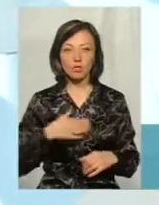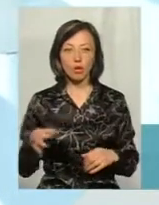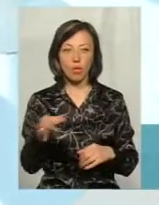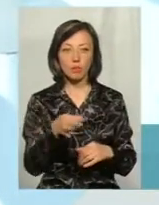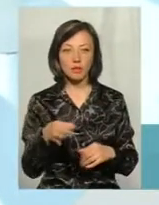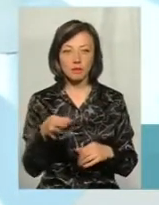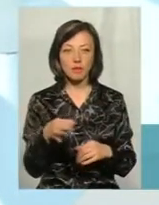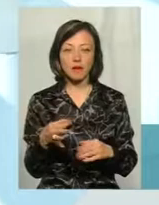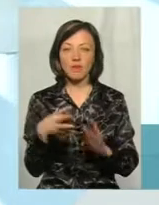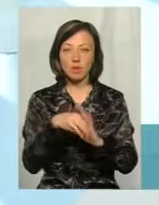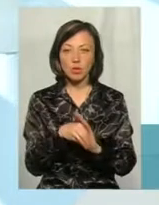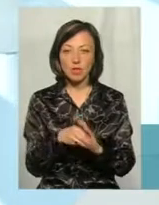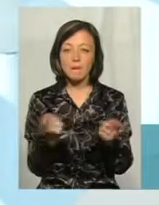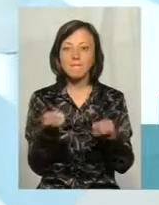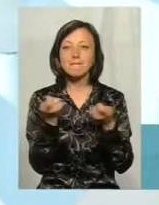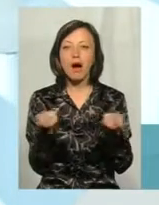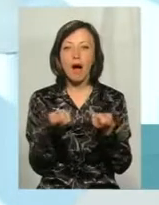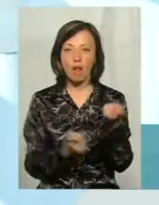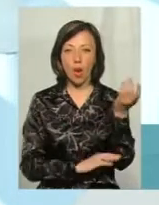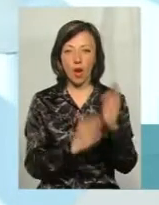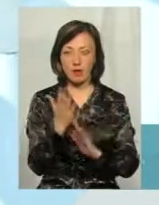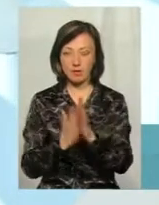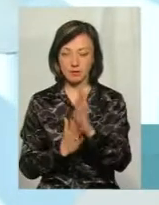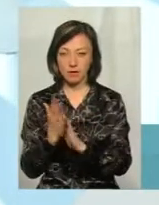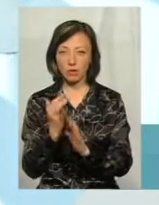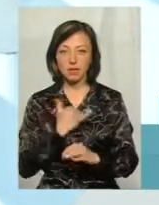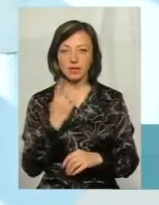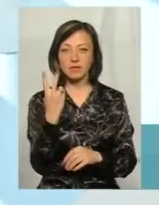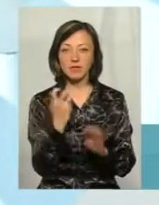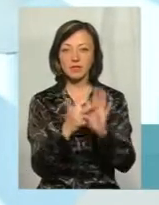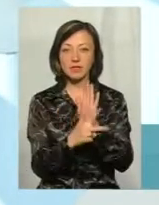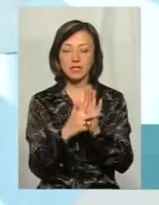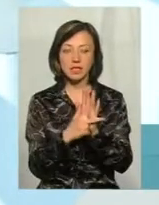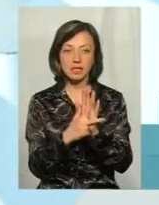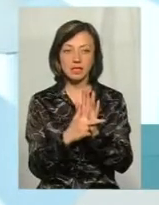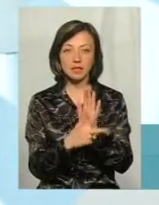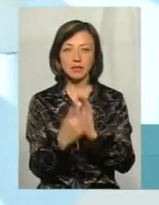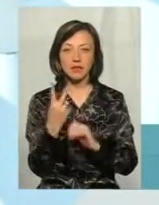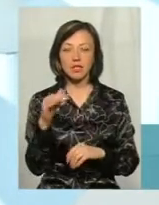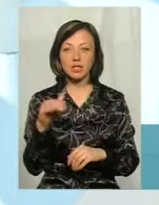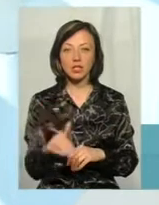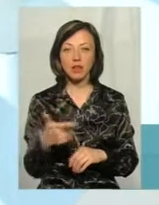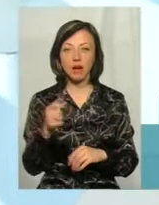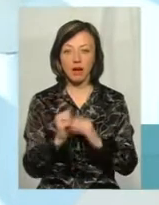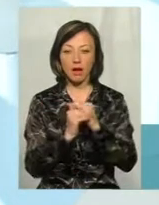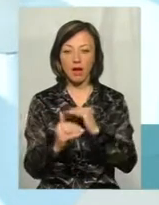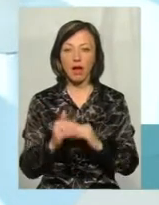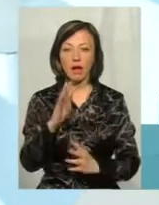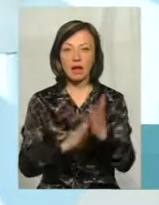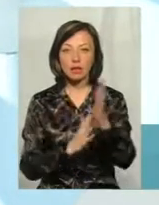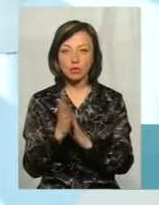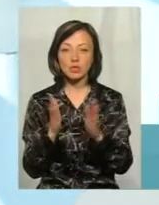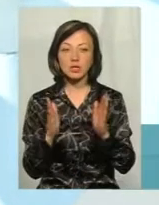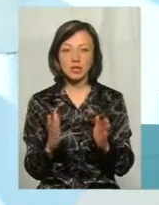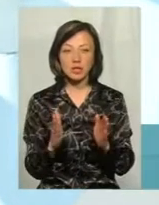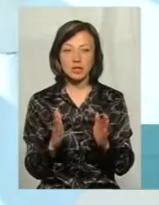вона відноситься до малолісних областей. Все-таки у нас 282 тисяч гектарів по області лісу,